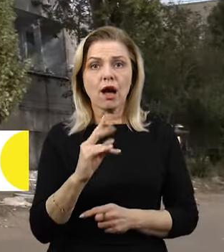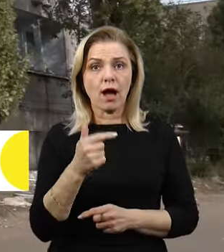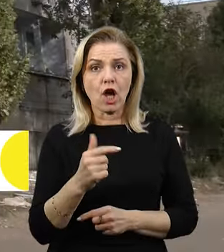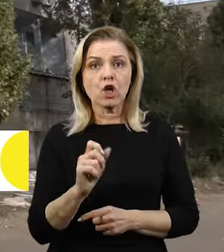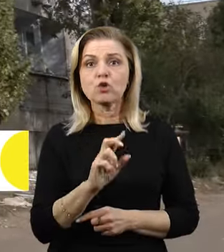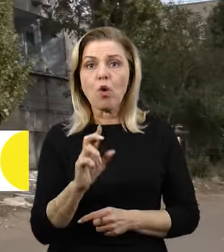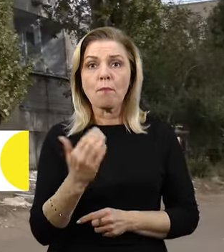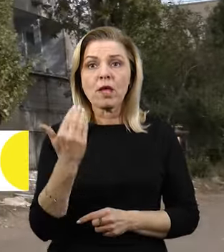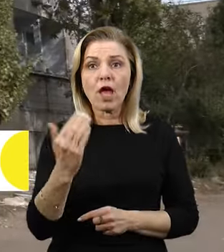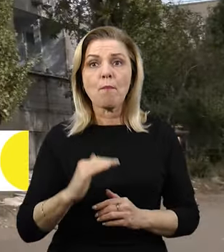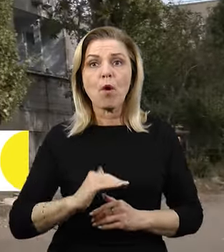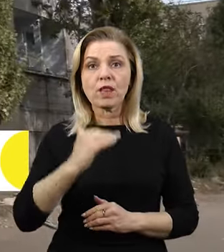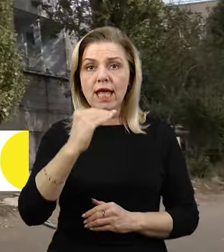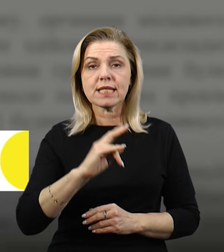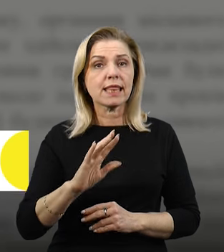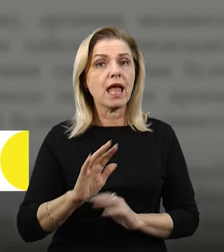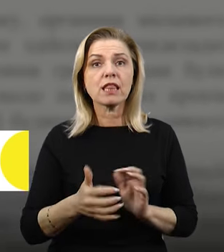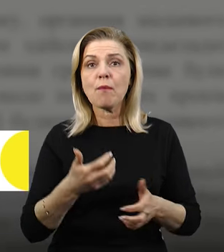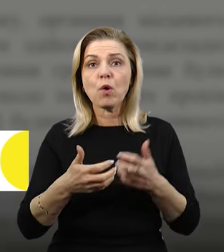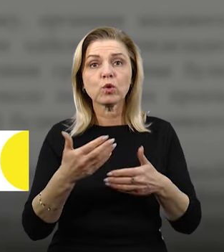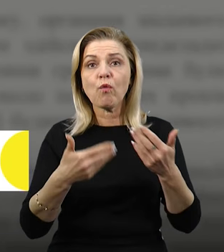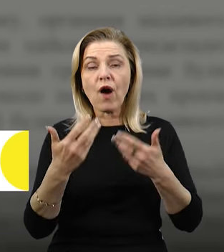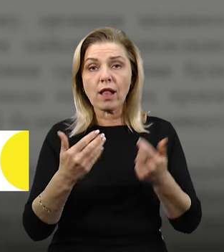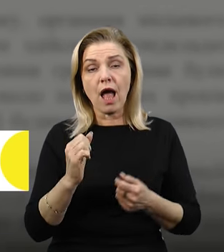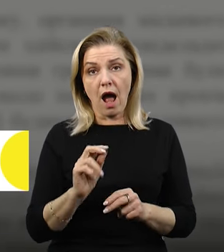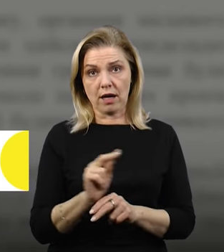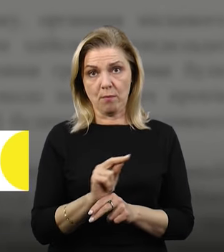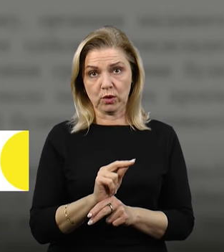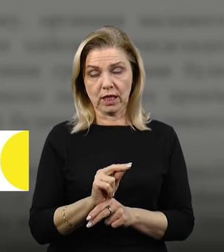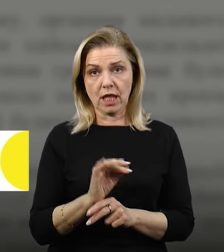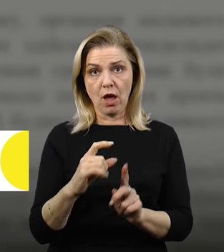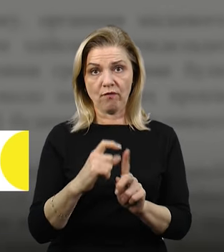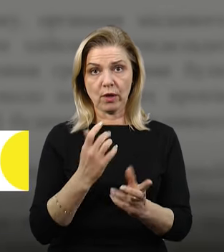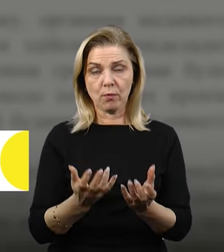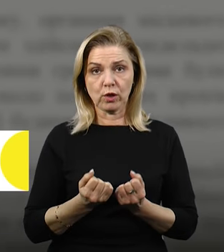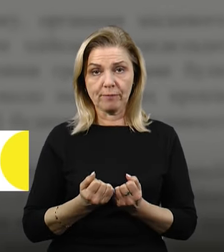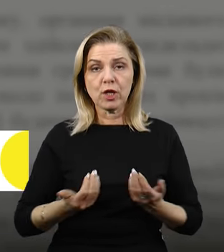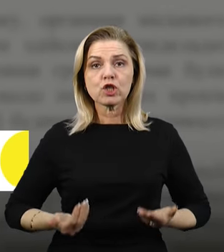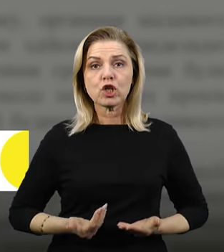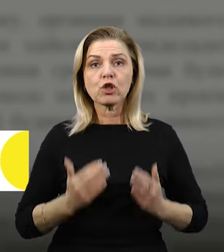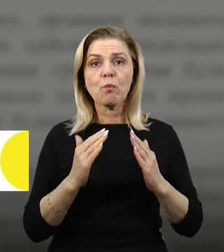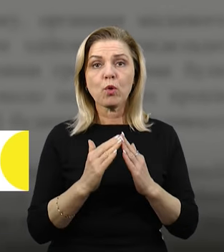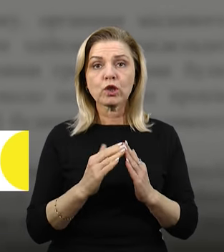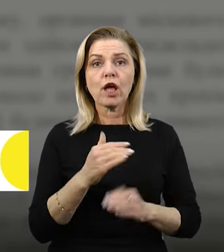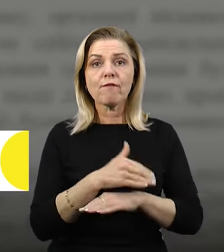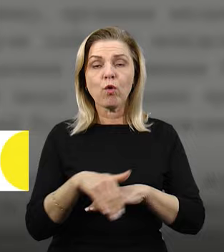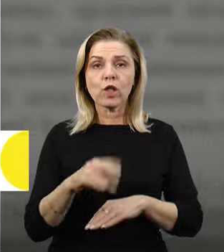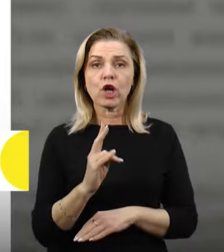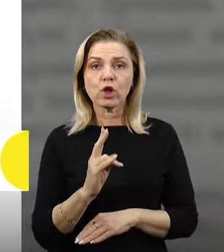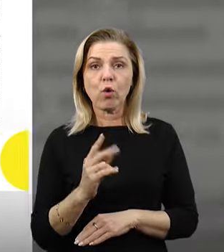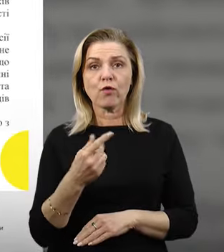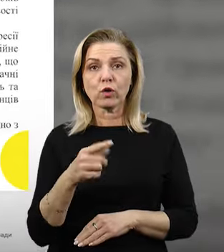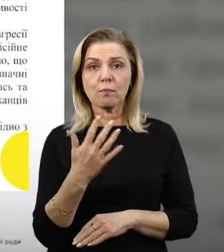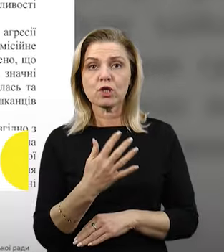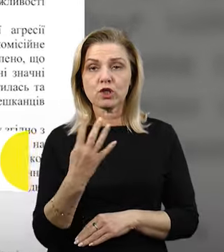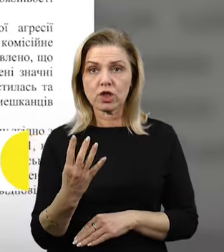не демонтували, а відновили, на що отримали відповідь. У житловому будинку по вулиці Крилова, 54, на технічному поверсі